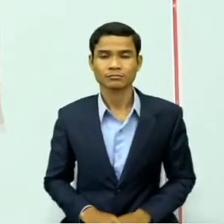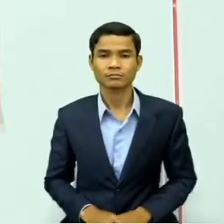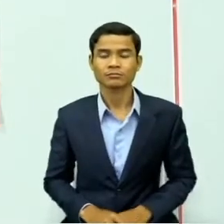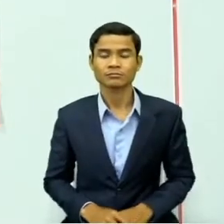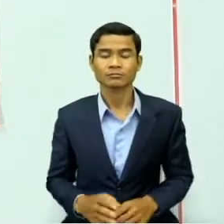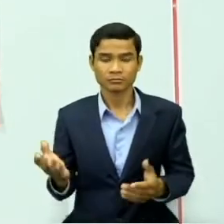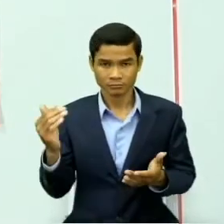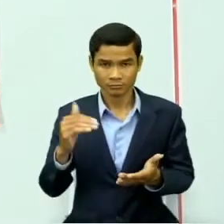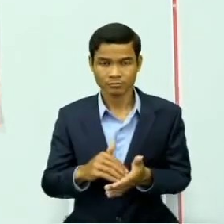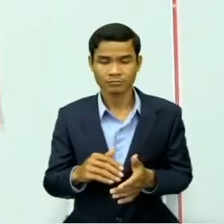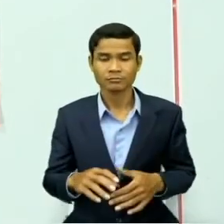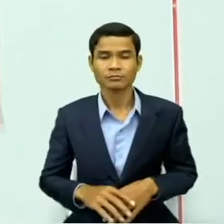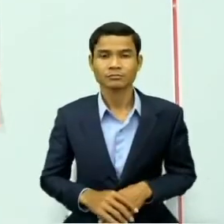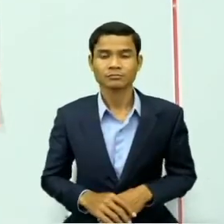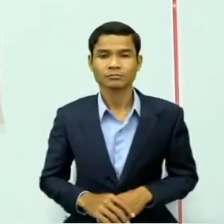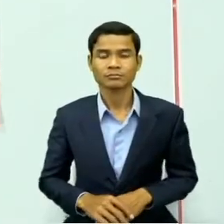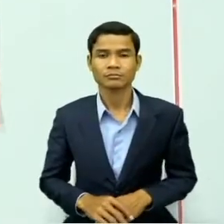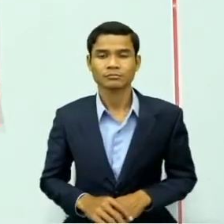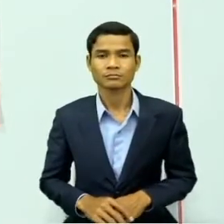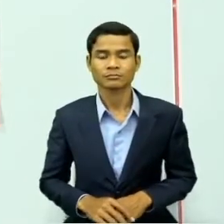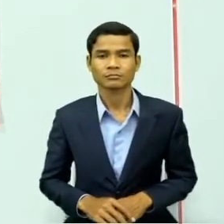Chà, mà đông tiết.